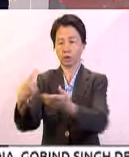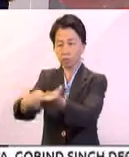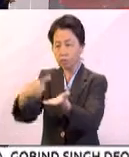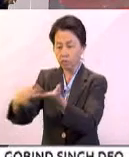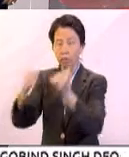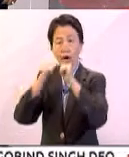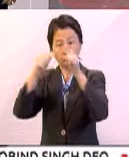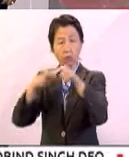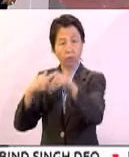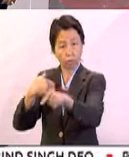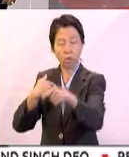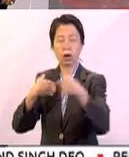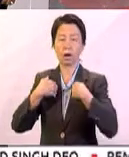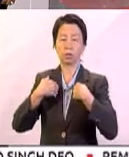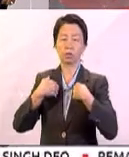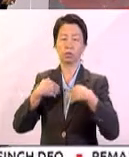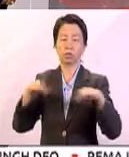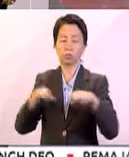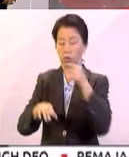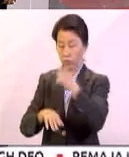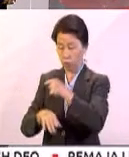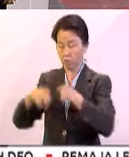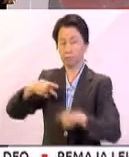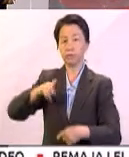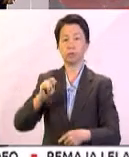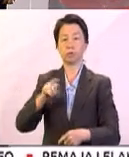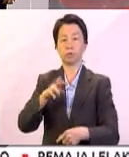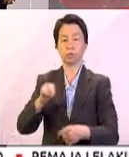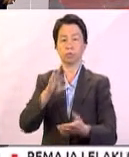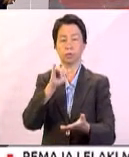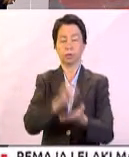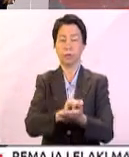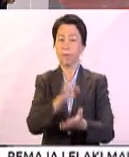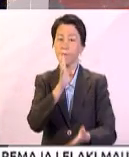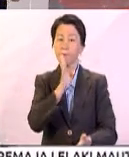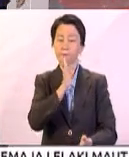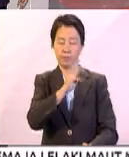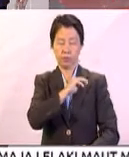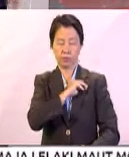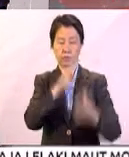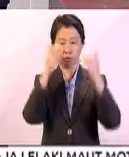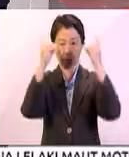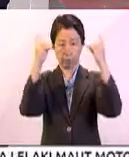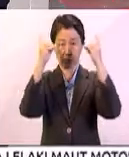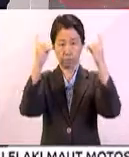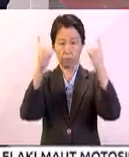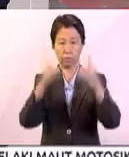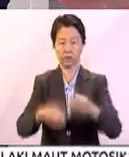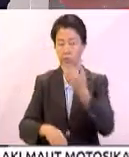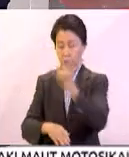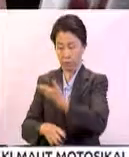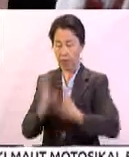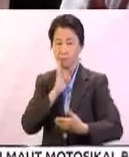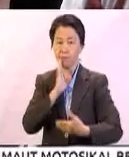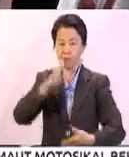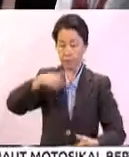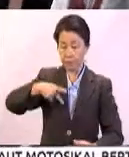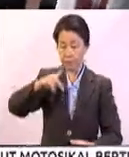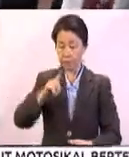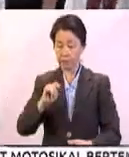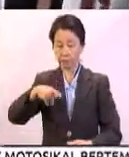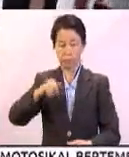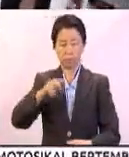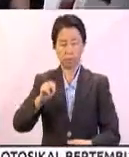yang diadakan oleh PTPTN. Perkara itu ditegaskan Menteri Pendidikan Dr. Mazli Malik. Beliau berkata PTPTN perlu